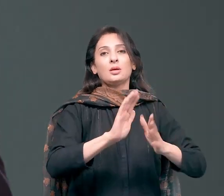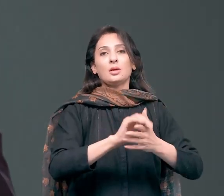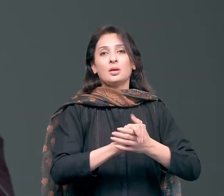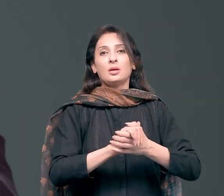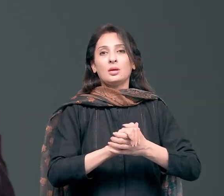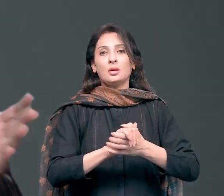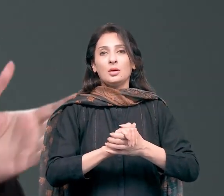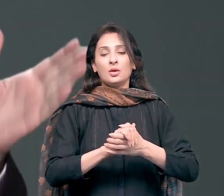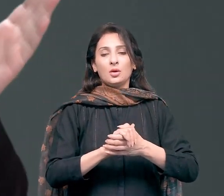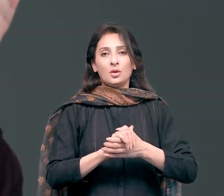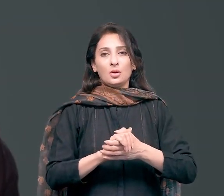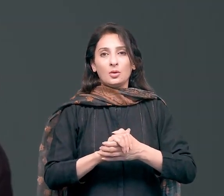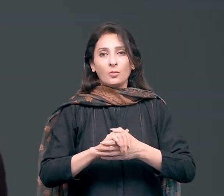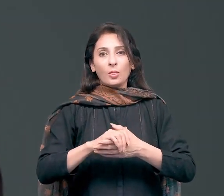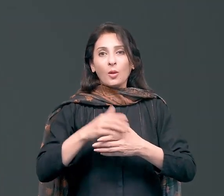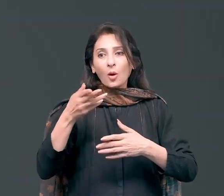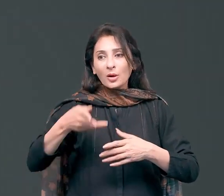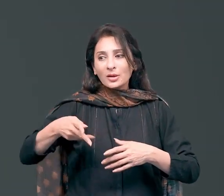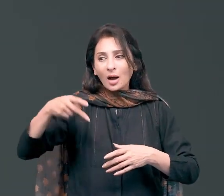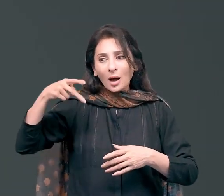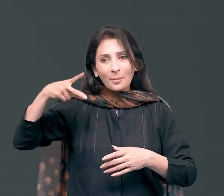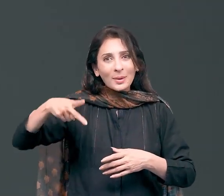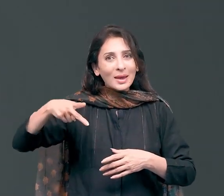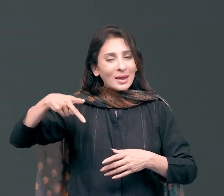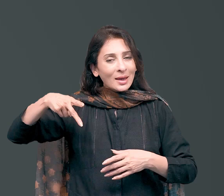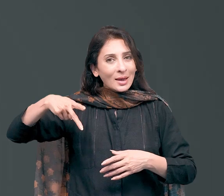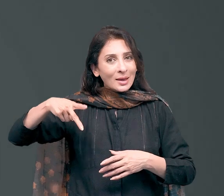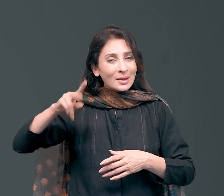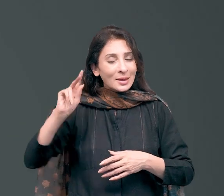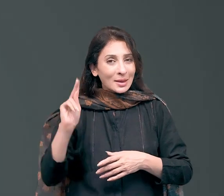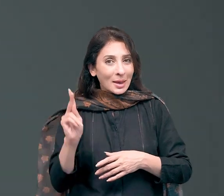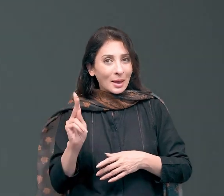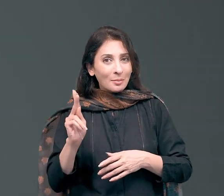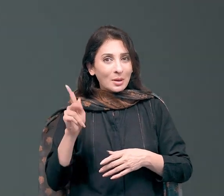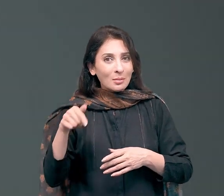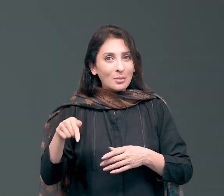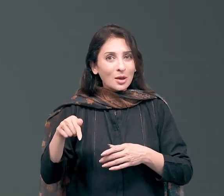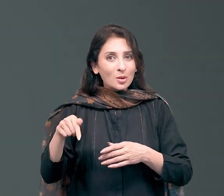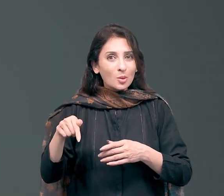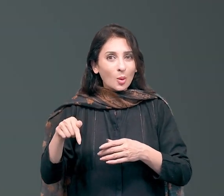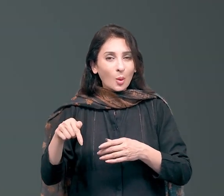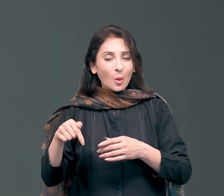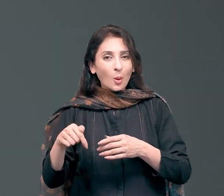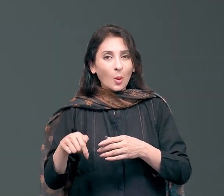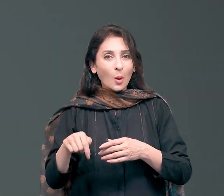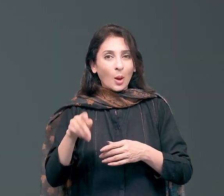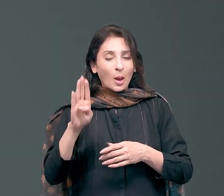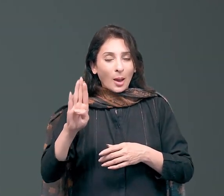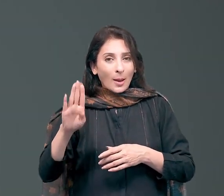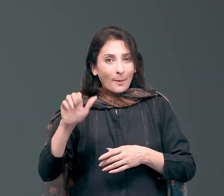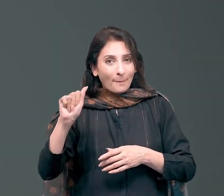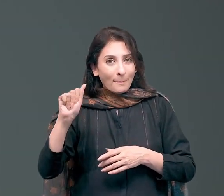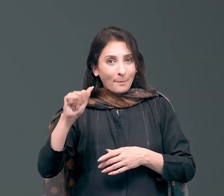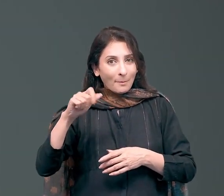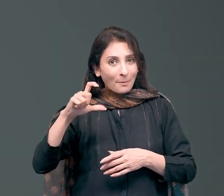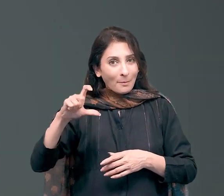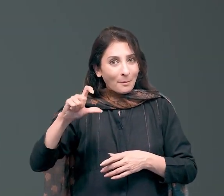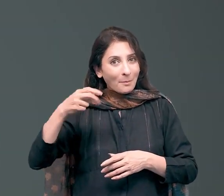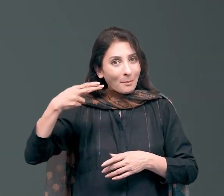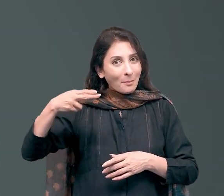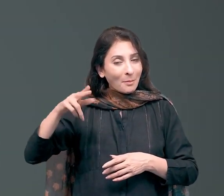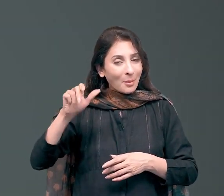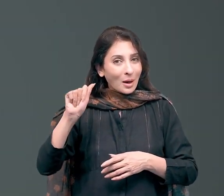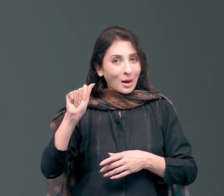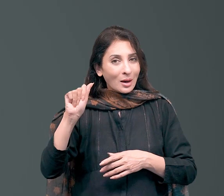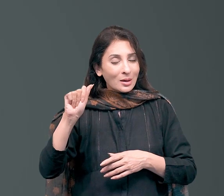سیٹیں انہیں ملی، وہ بھی یہاں پر باچا خان کی وجہ سے KPK میں ملی، NWFP ان کی وجہ سے ملی